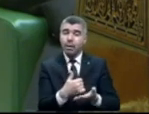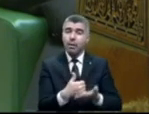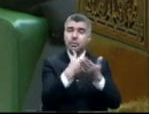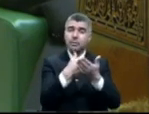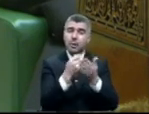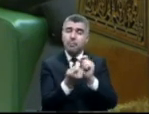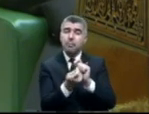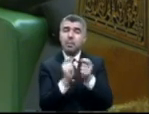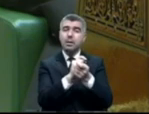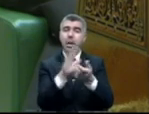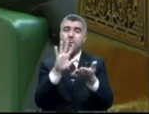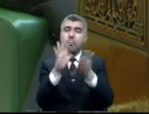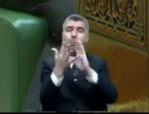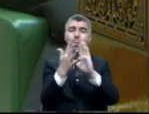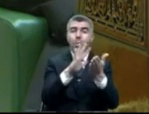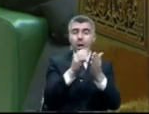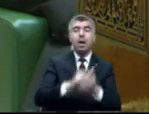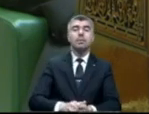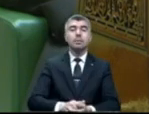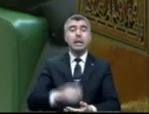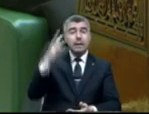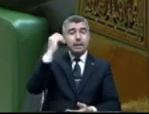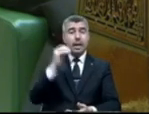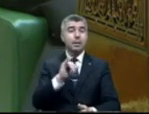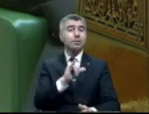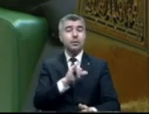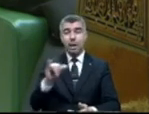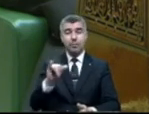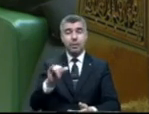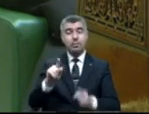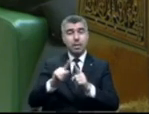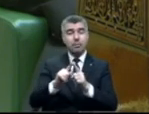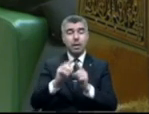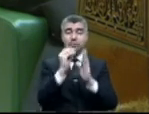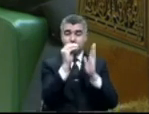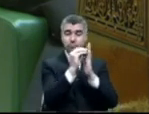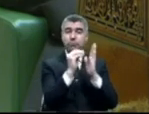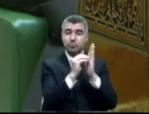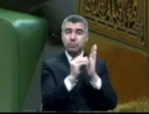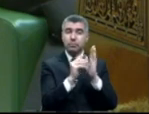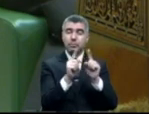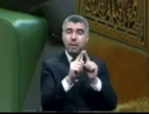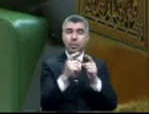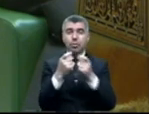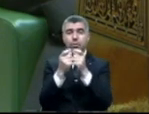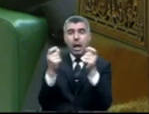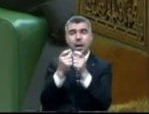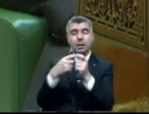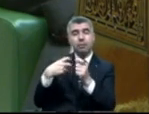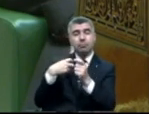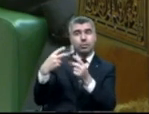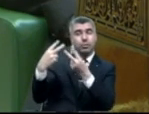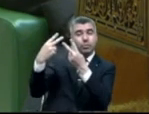محاربة تغيير المناخ. هذا دون أن ننسى أن أهمية المزايا التي يمكن أن تنتج عن الاستثمار في الطاقات